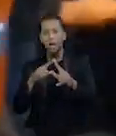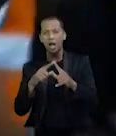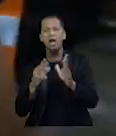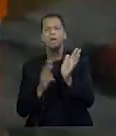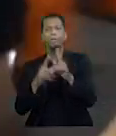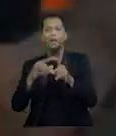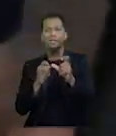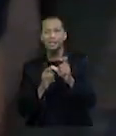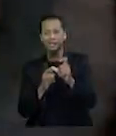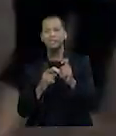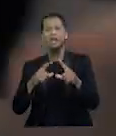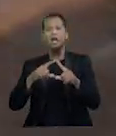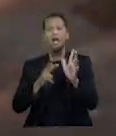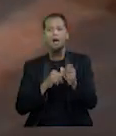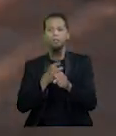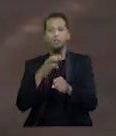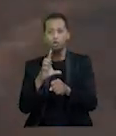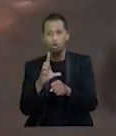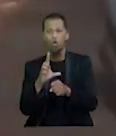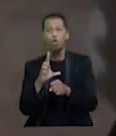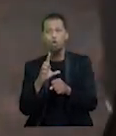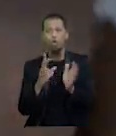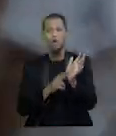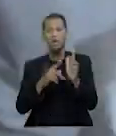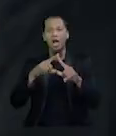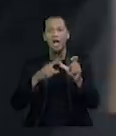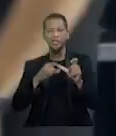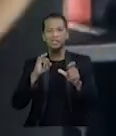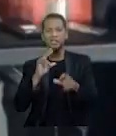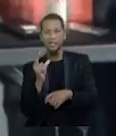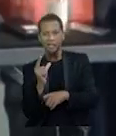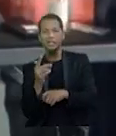Samsul Ma'arif alias Abeng serta Nasir alias Daeng